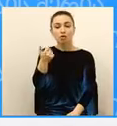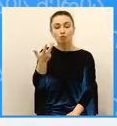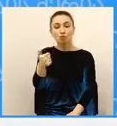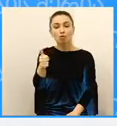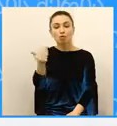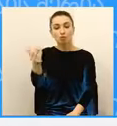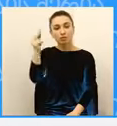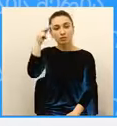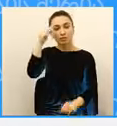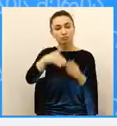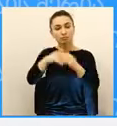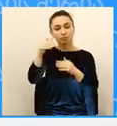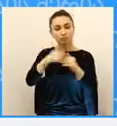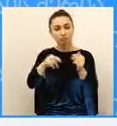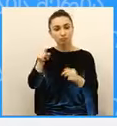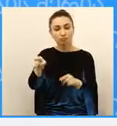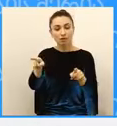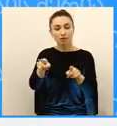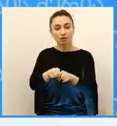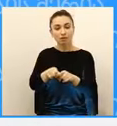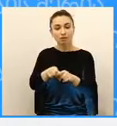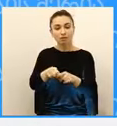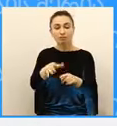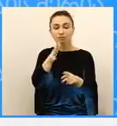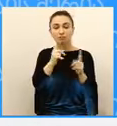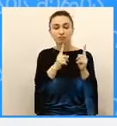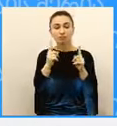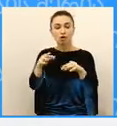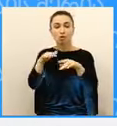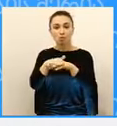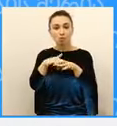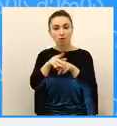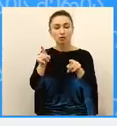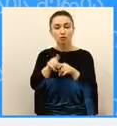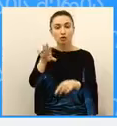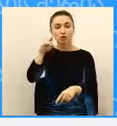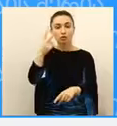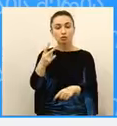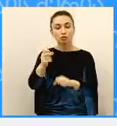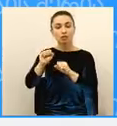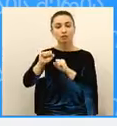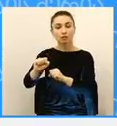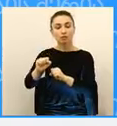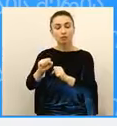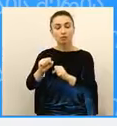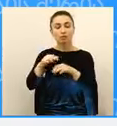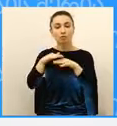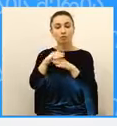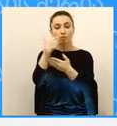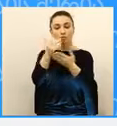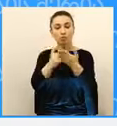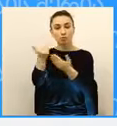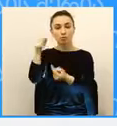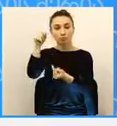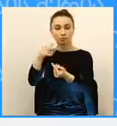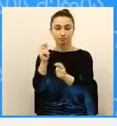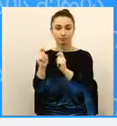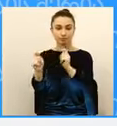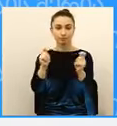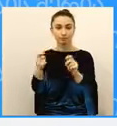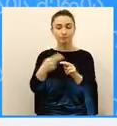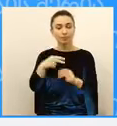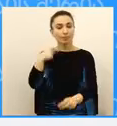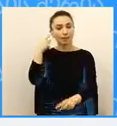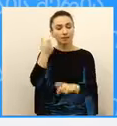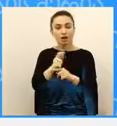როგორც მის აკადემიურ მოსწრებაზე, კერძოდ სემესტრულ ქულაზე, ისე სოციალურ დაუცველად ბაზაში სარეიტინგო ქულებზე. Მე ვფიქრობ,